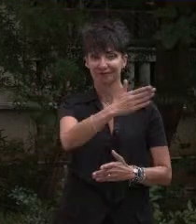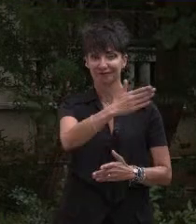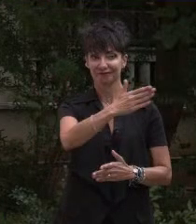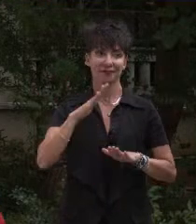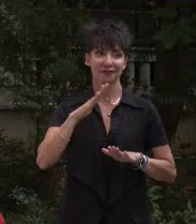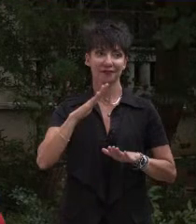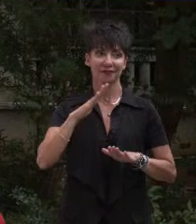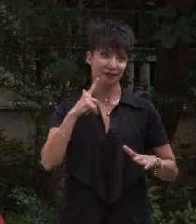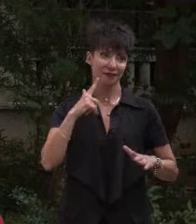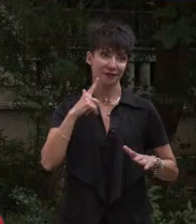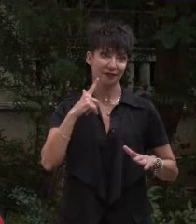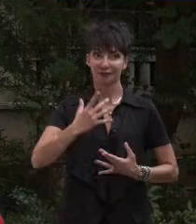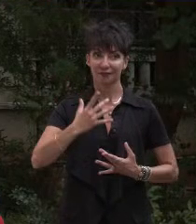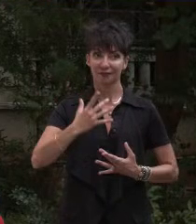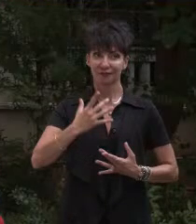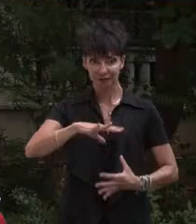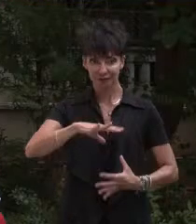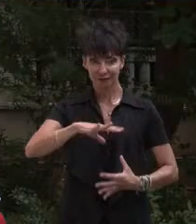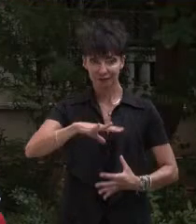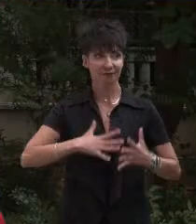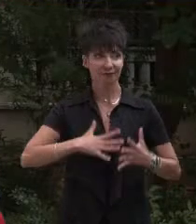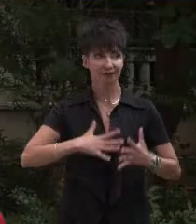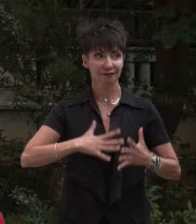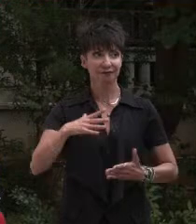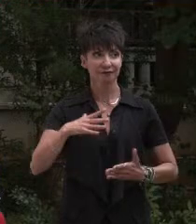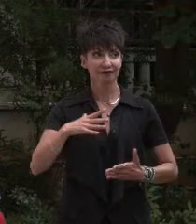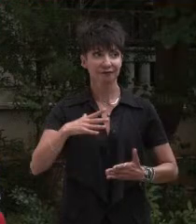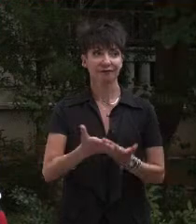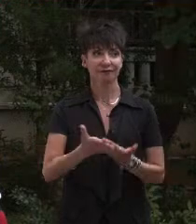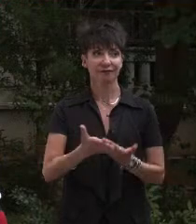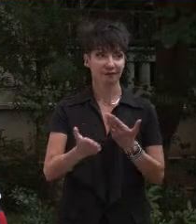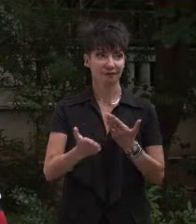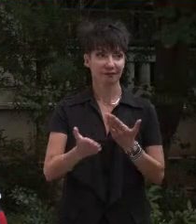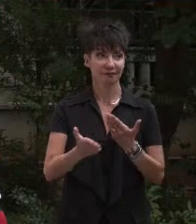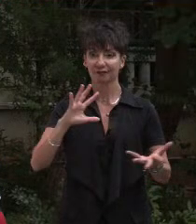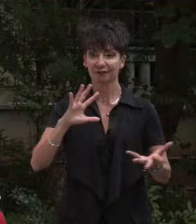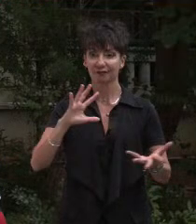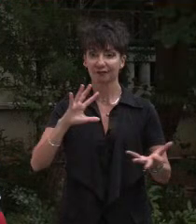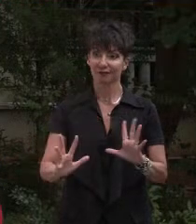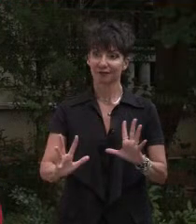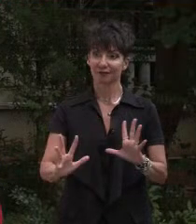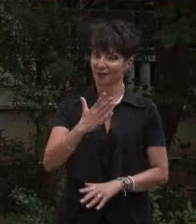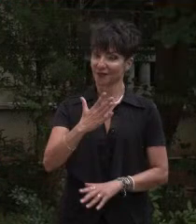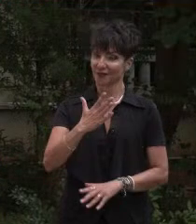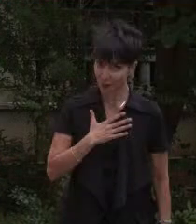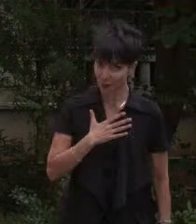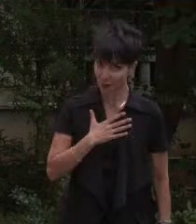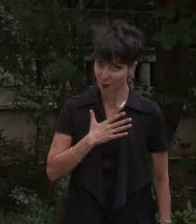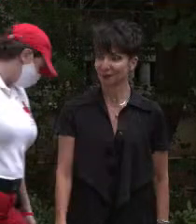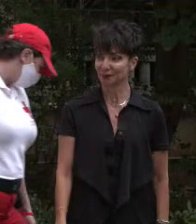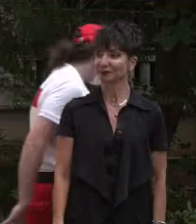οποία συναισθάνονται, αγαπούν και θέλουν να βοηθήσουν και να κάνουν ένα κόσμο καλύτερο. Σας ευχαριστώ πολύ.